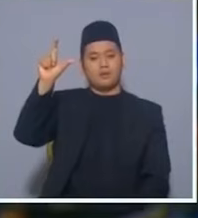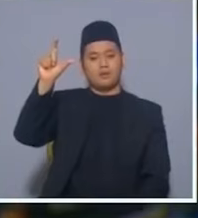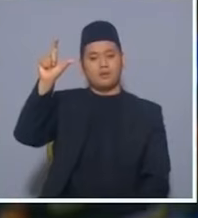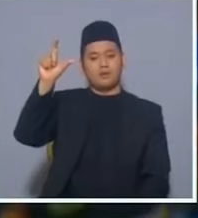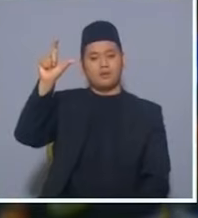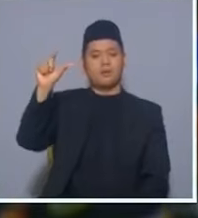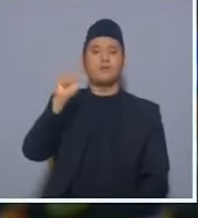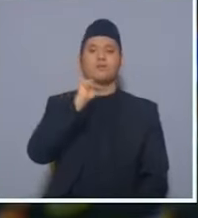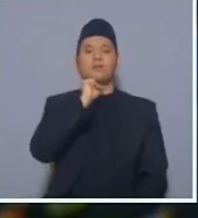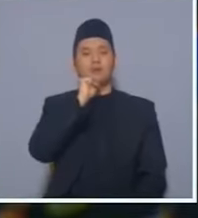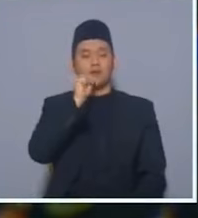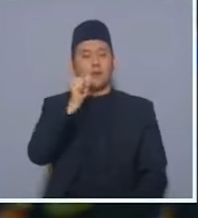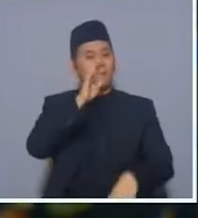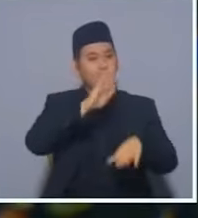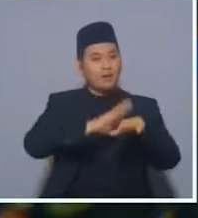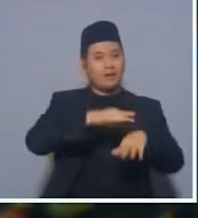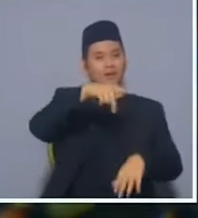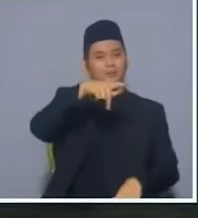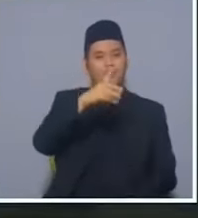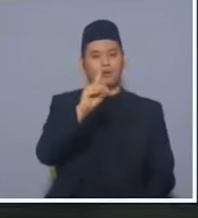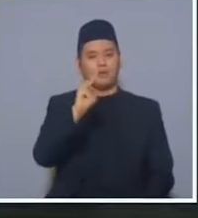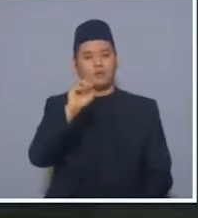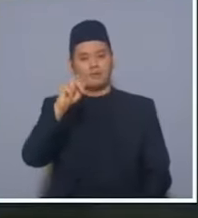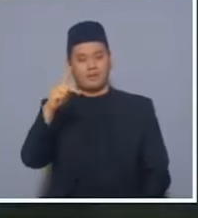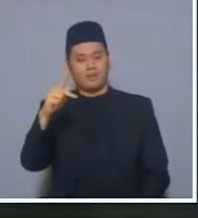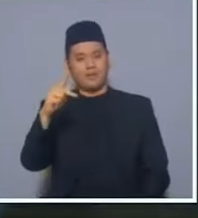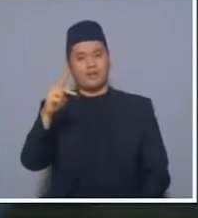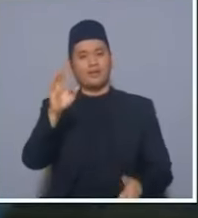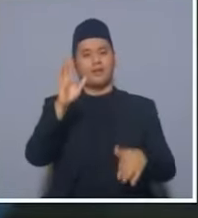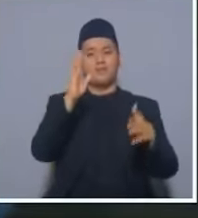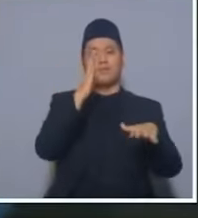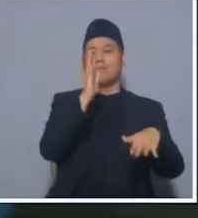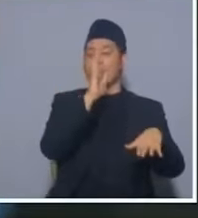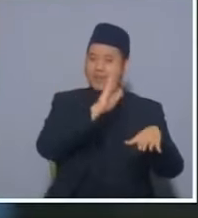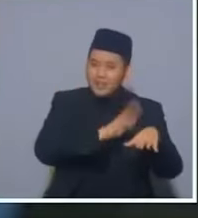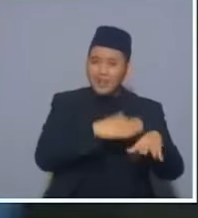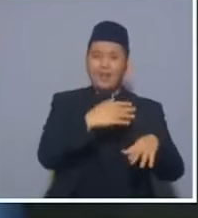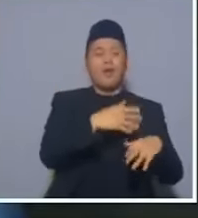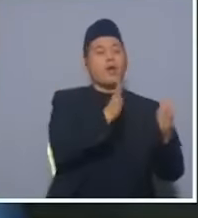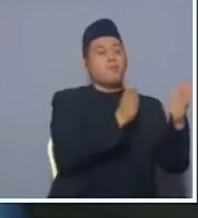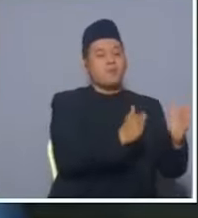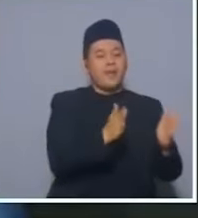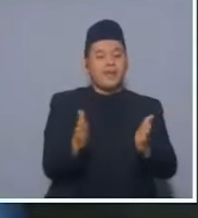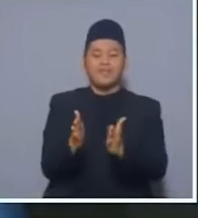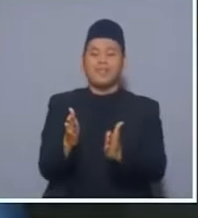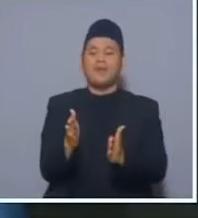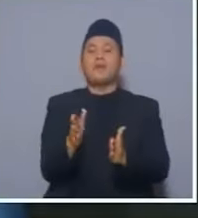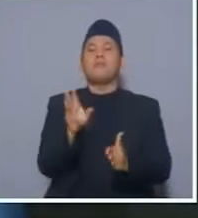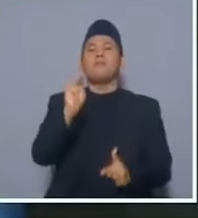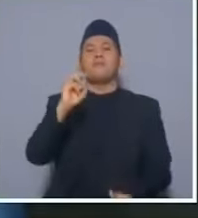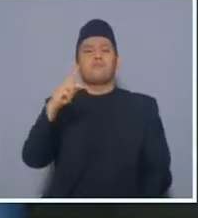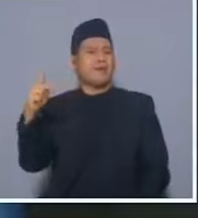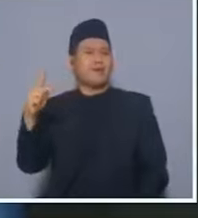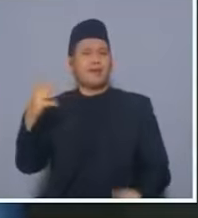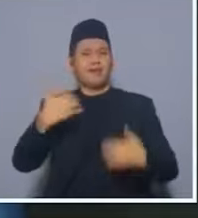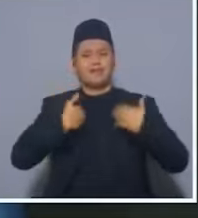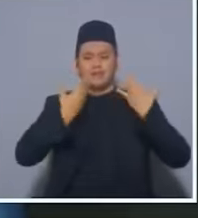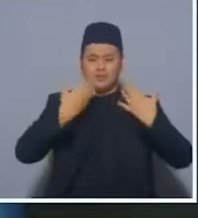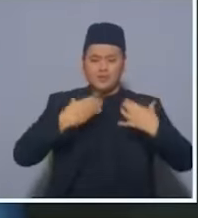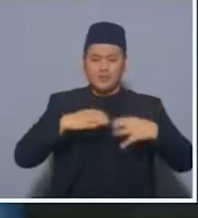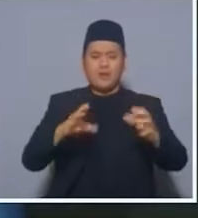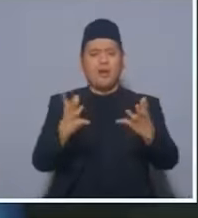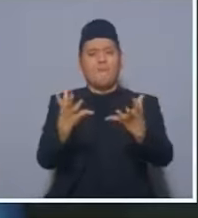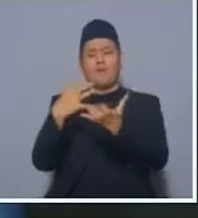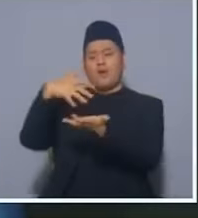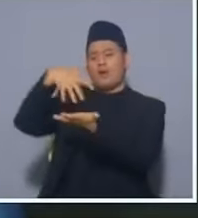pandai. Mereka ini pun kreatif. Mereka panggil plandemik. Ada plan kat depan. Ya, pandemik adalah cubaan untuk melemahkan